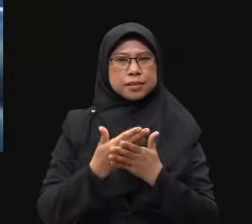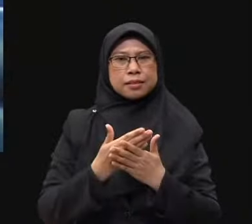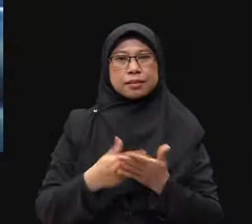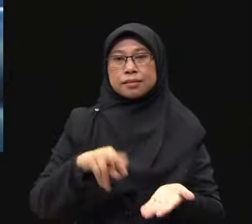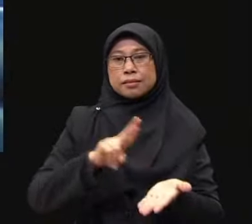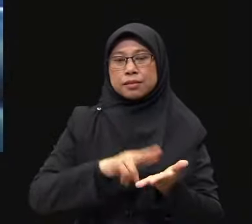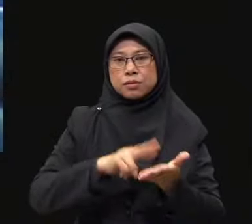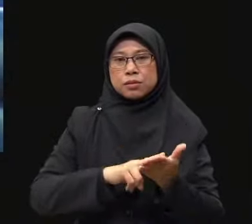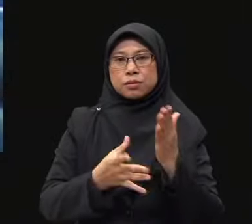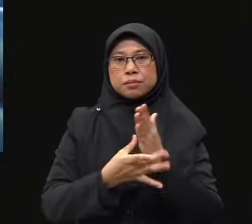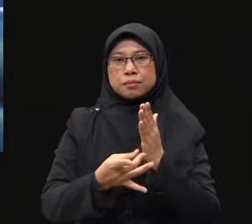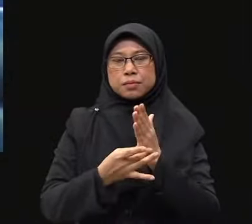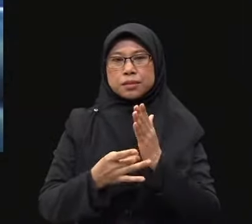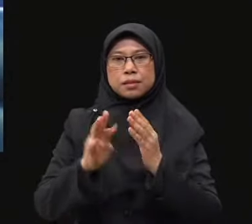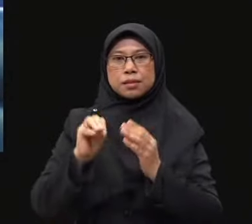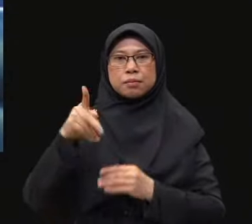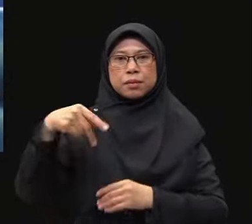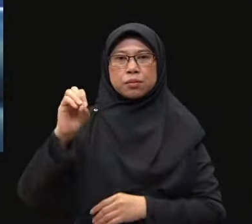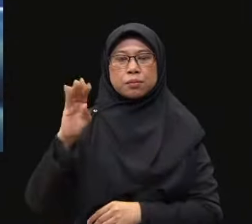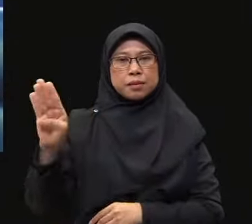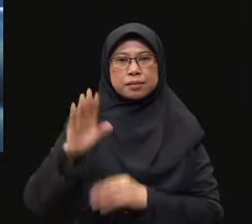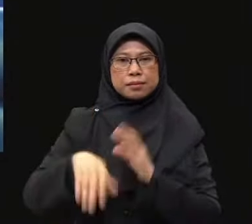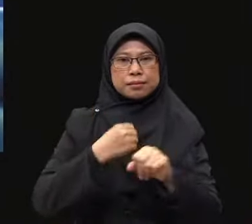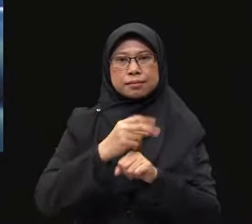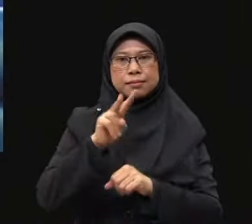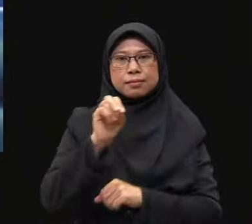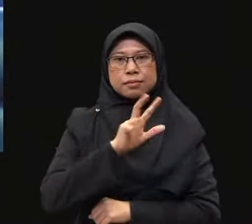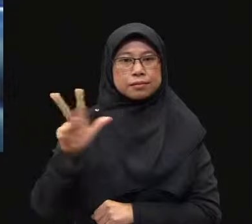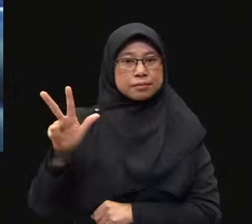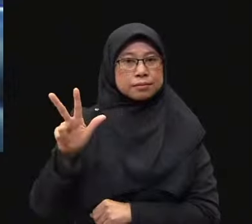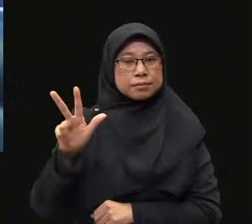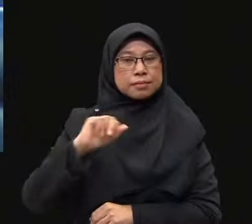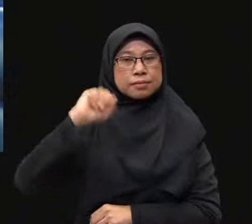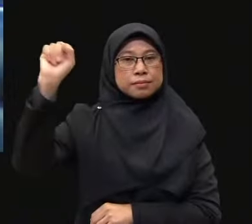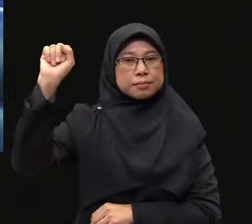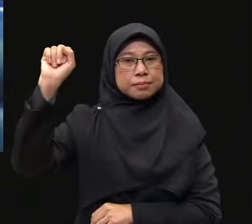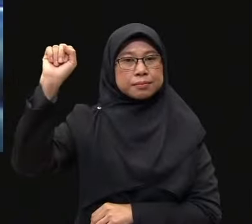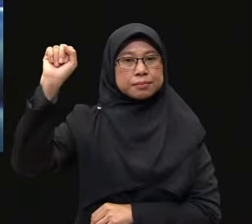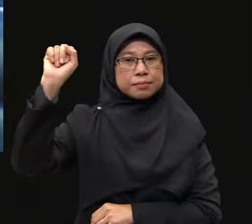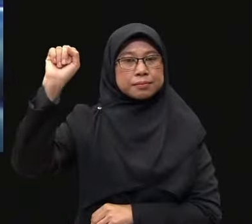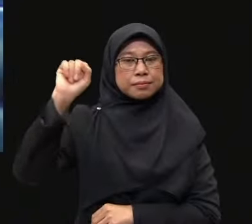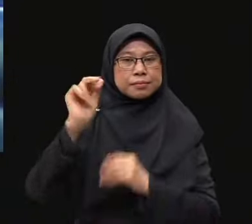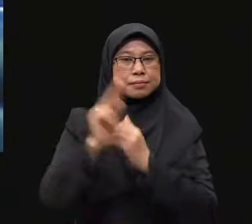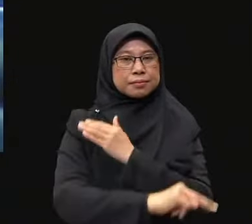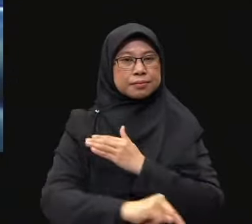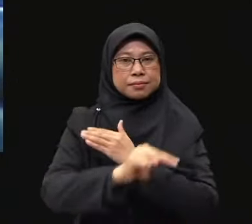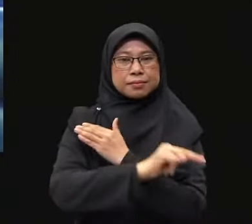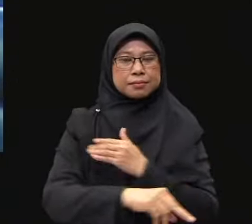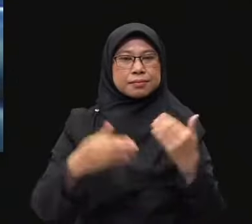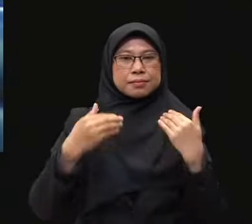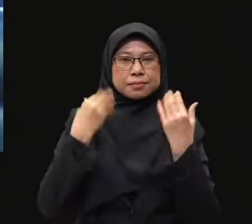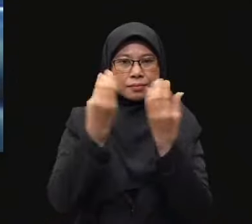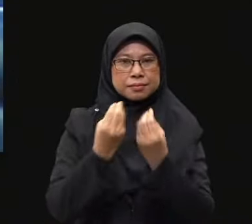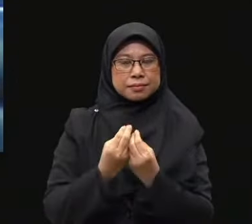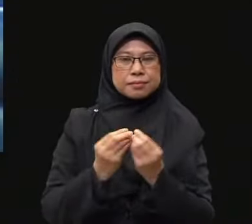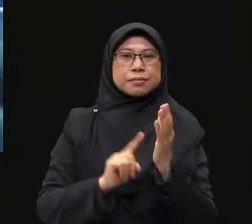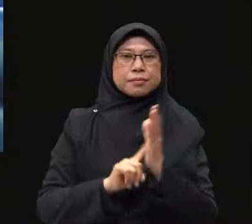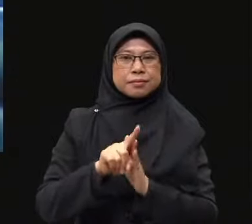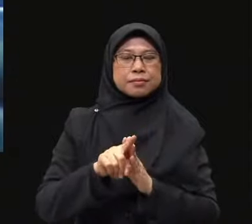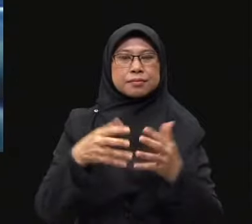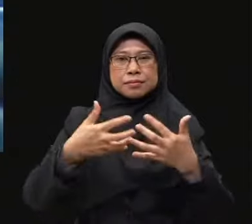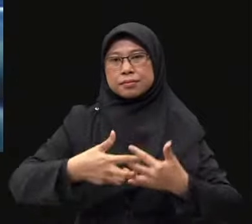lembaga minyak Sabit Malaysia mpob pada tahun 2023 Sabang merupakan negeri yang mempunyai bilangan tertinggi